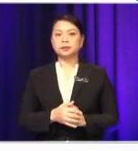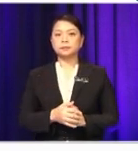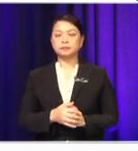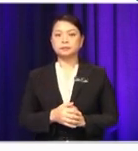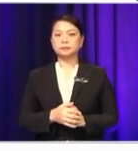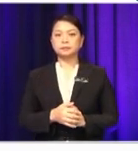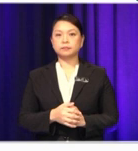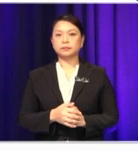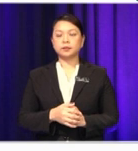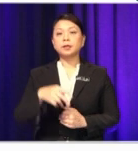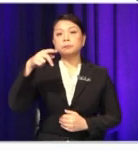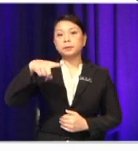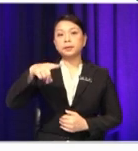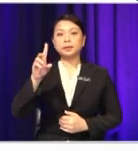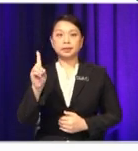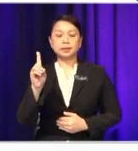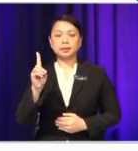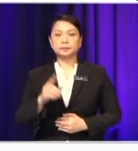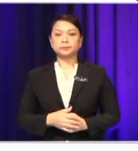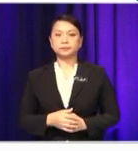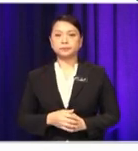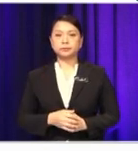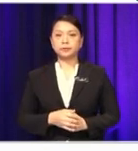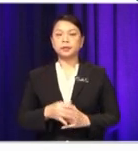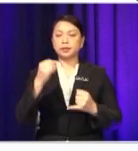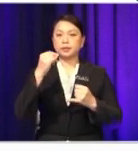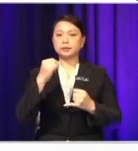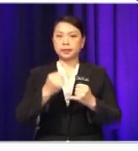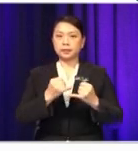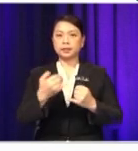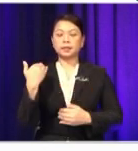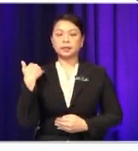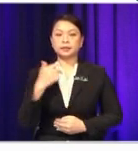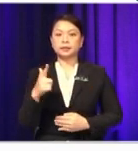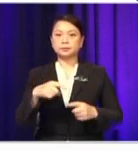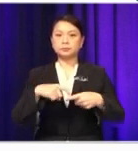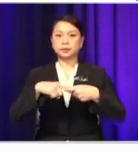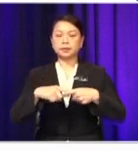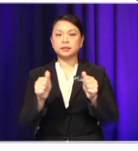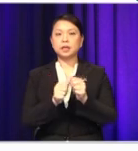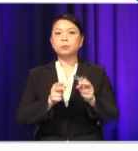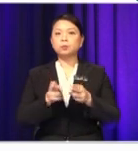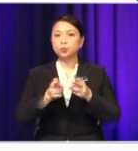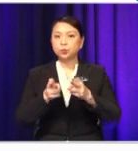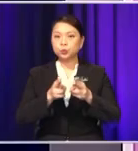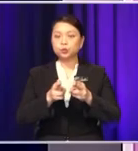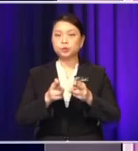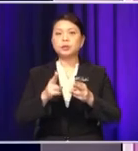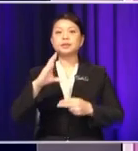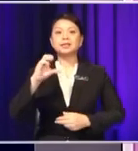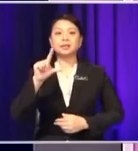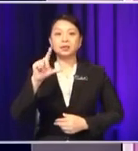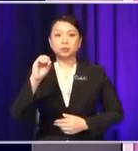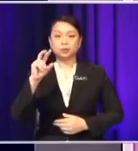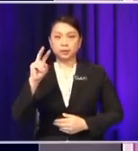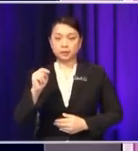ataupun Pejabat Pendidikan Daerah. Dan yang kesembilan atau yang akhir sekali ialah berkaitan dengan pengurusan calon-calon persendirian. Itu